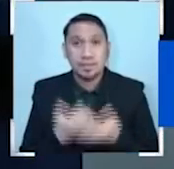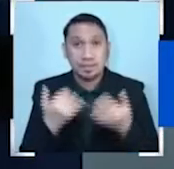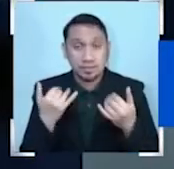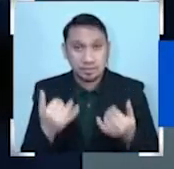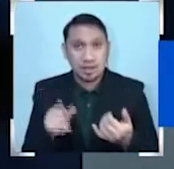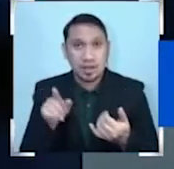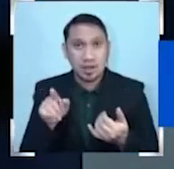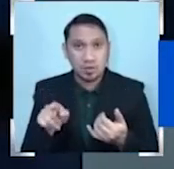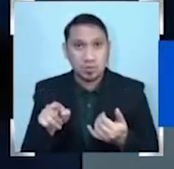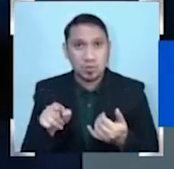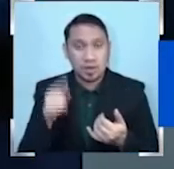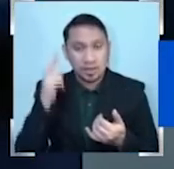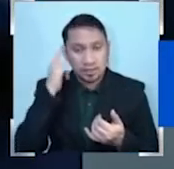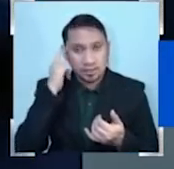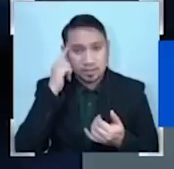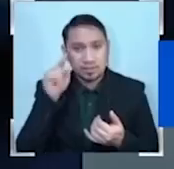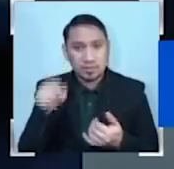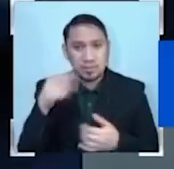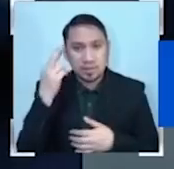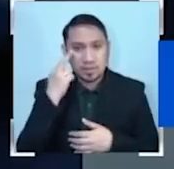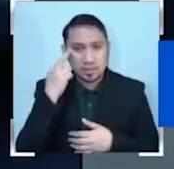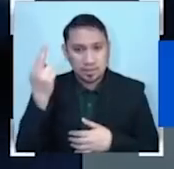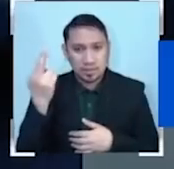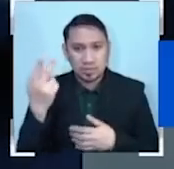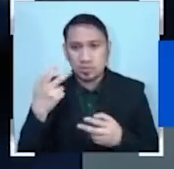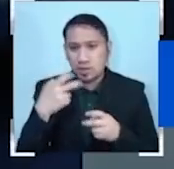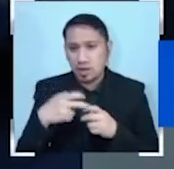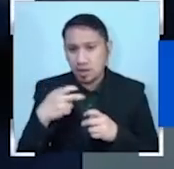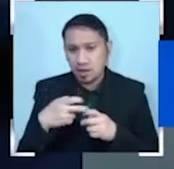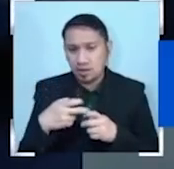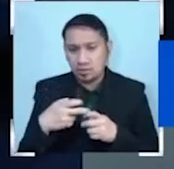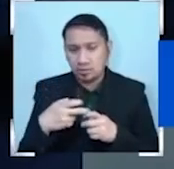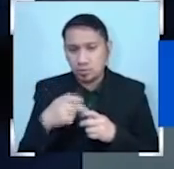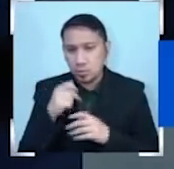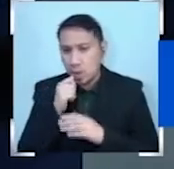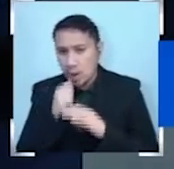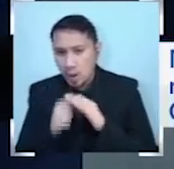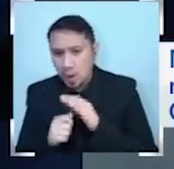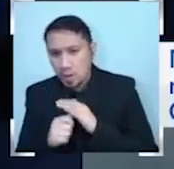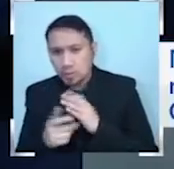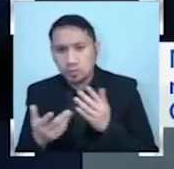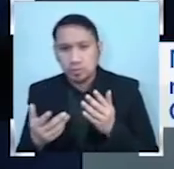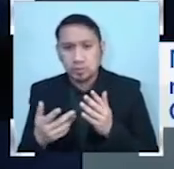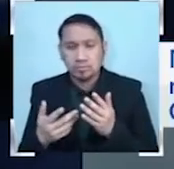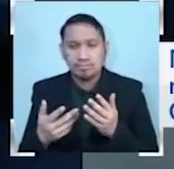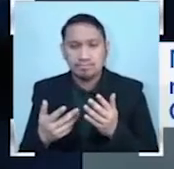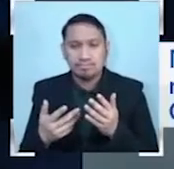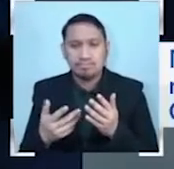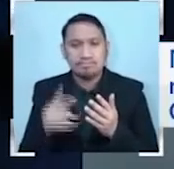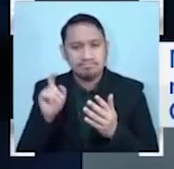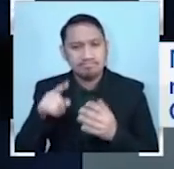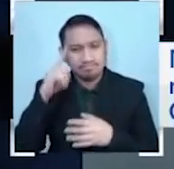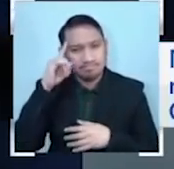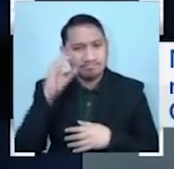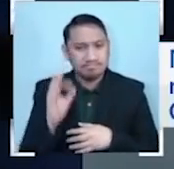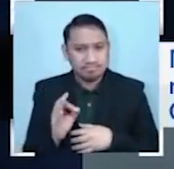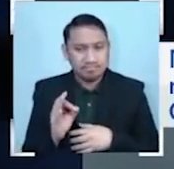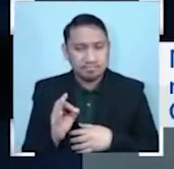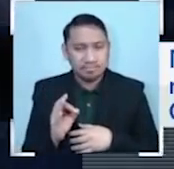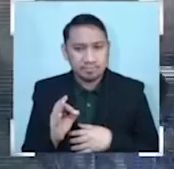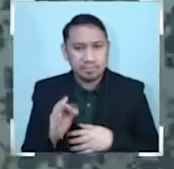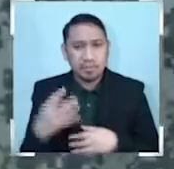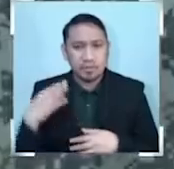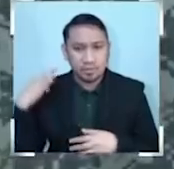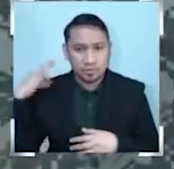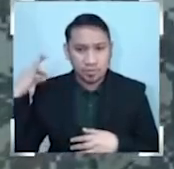really na-realize niya na mahirap pagtago sa batas, and he decided to voluntary